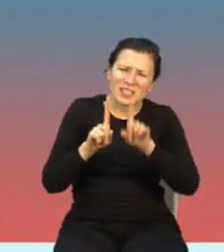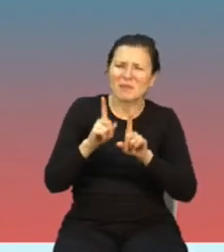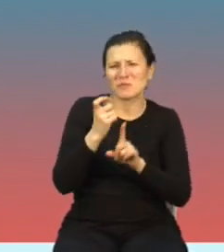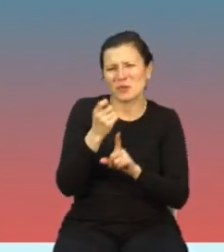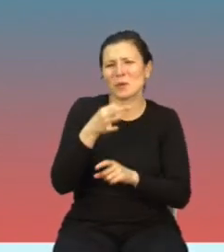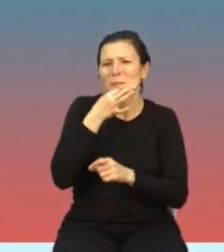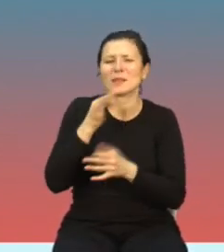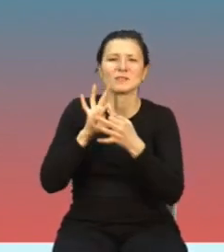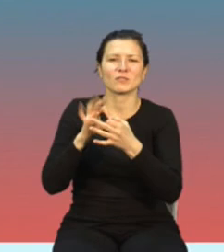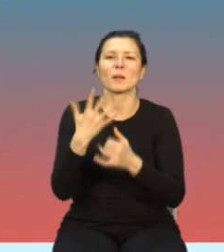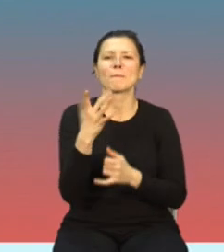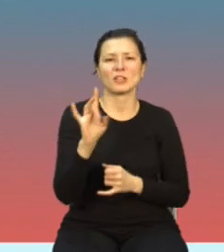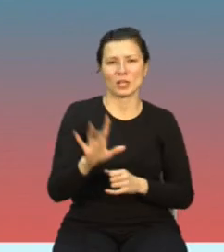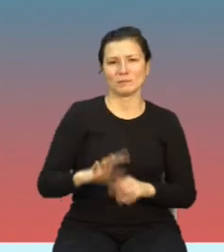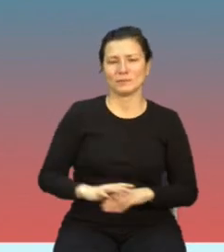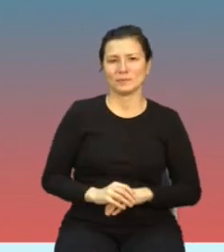I